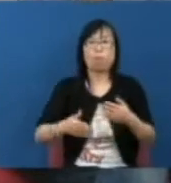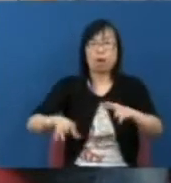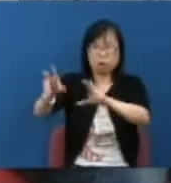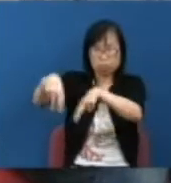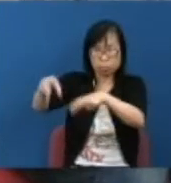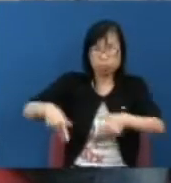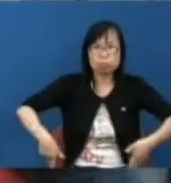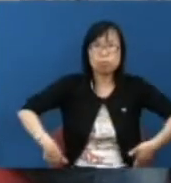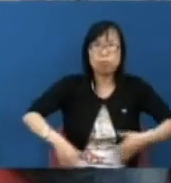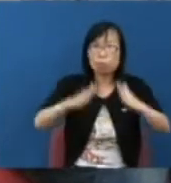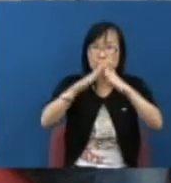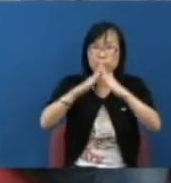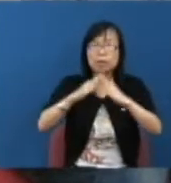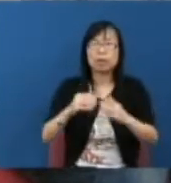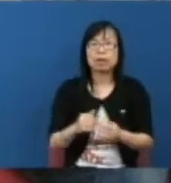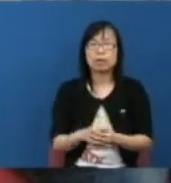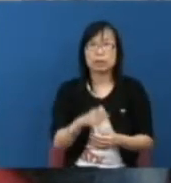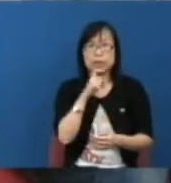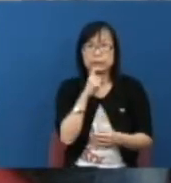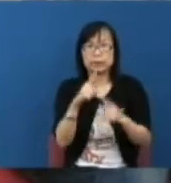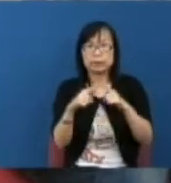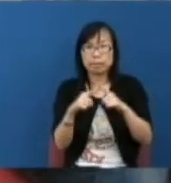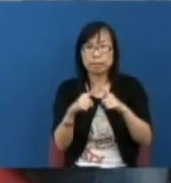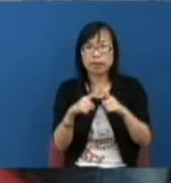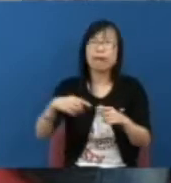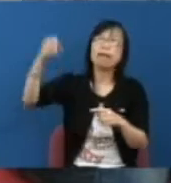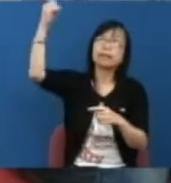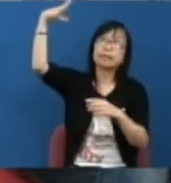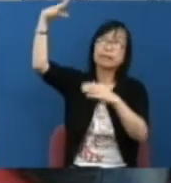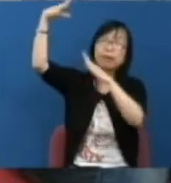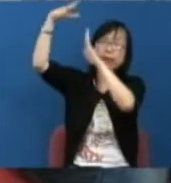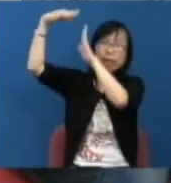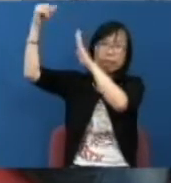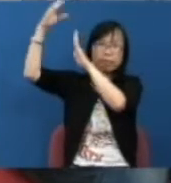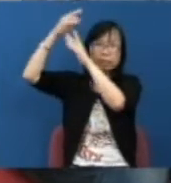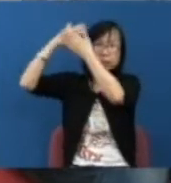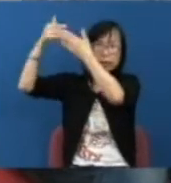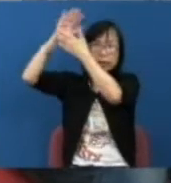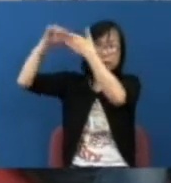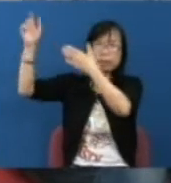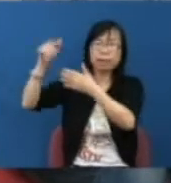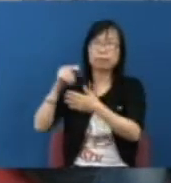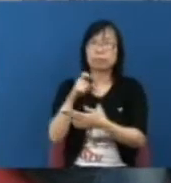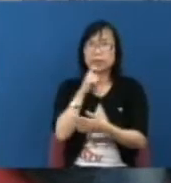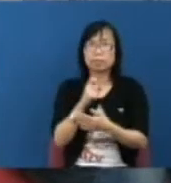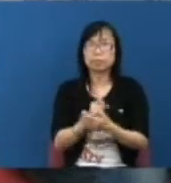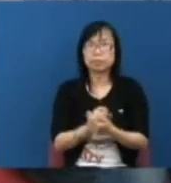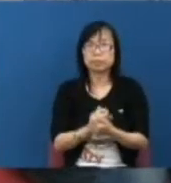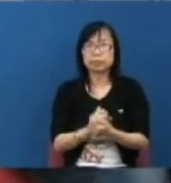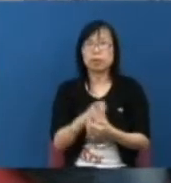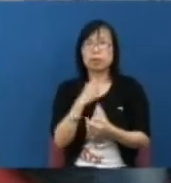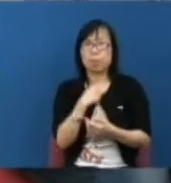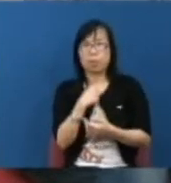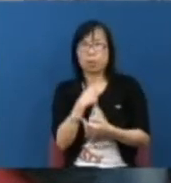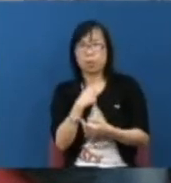以 enlarge 到，或者有因為有些人係即係譬如曬棚啊咁咧，就一刀就切落去話我